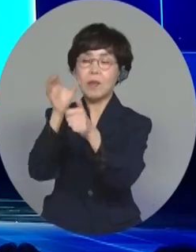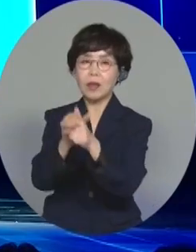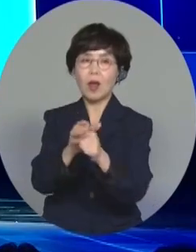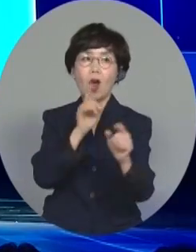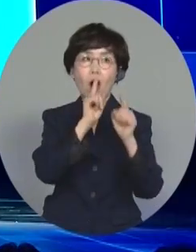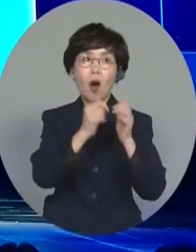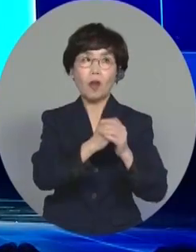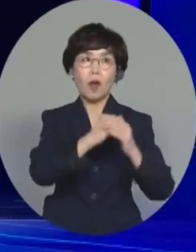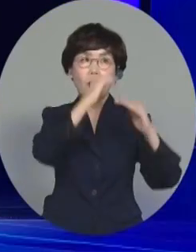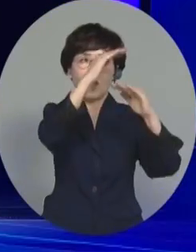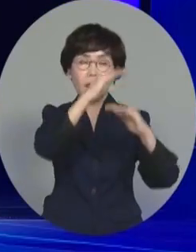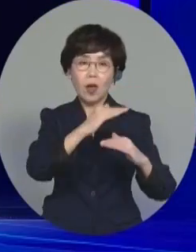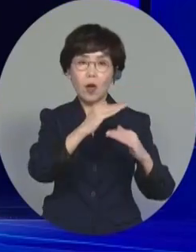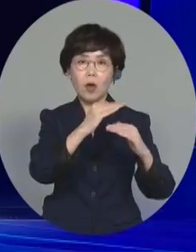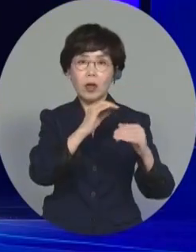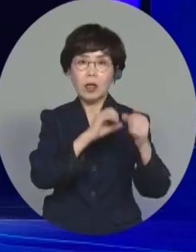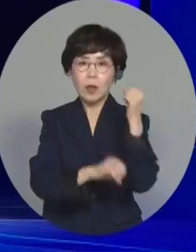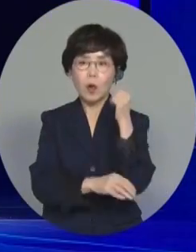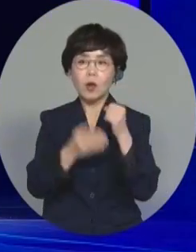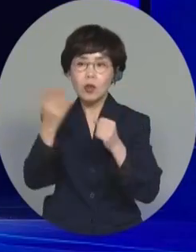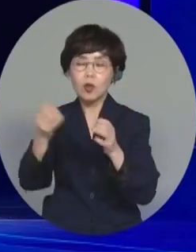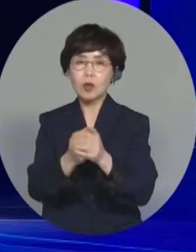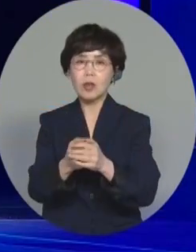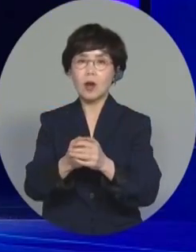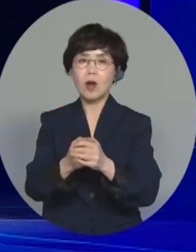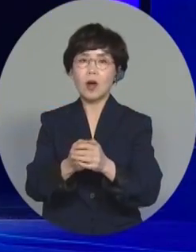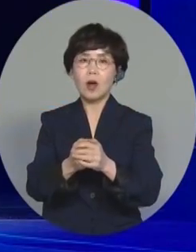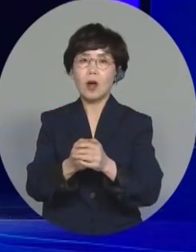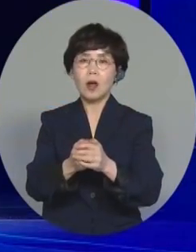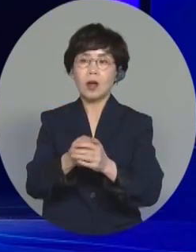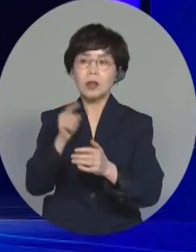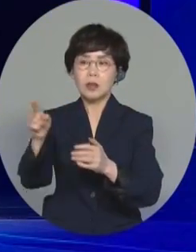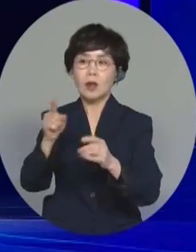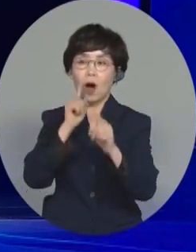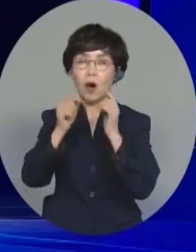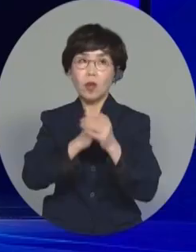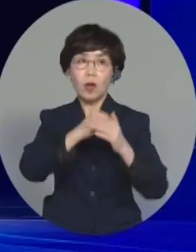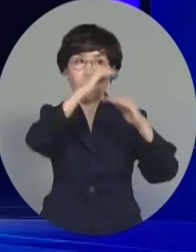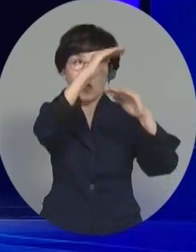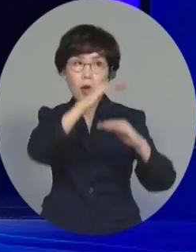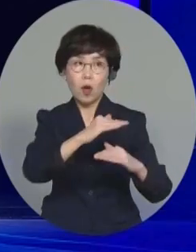모델하고 이야기를 하고 인터랙션을 해서 언어 모델로부터